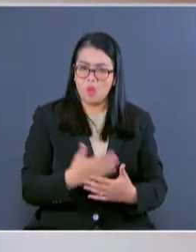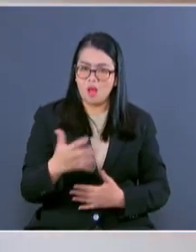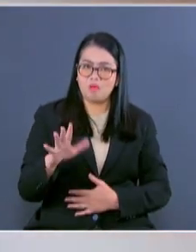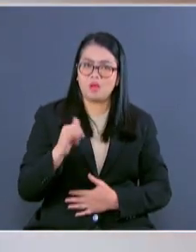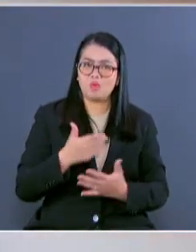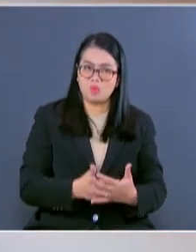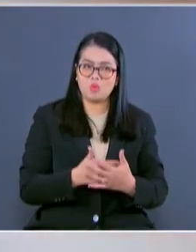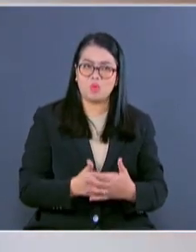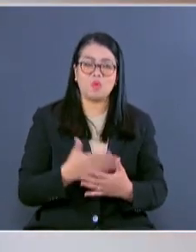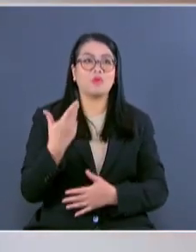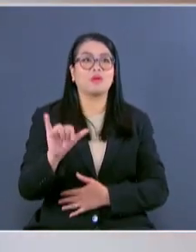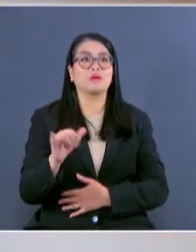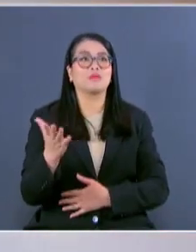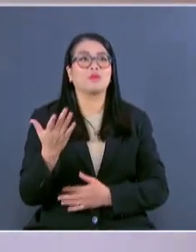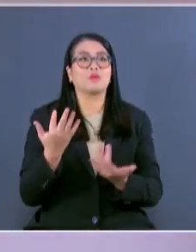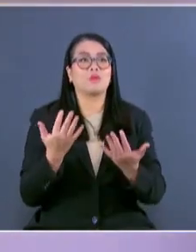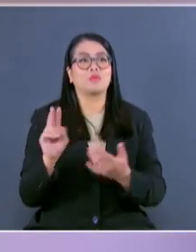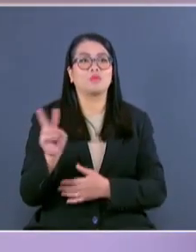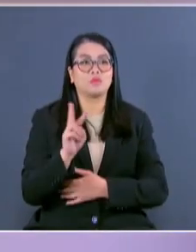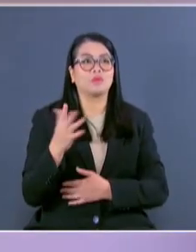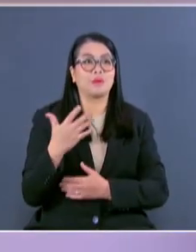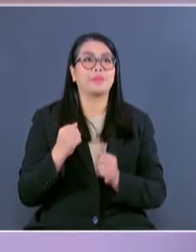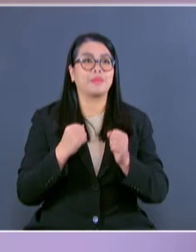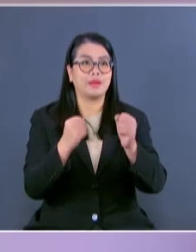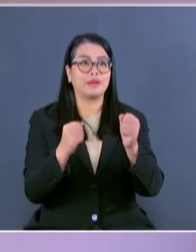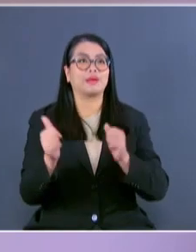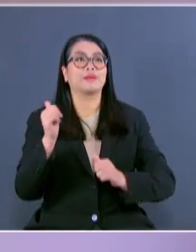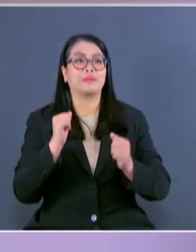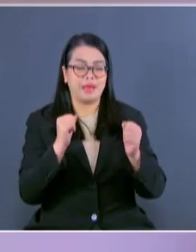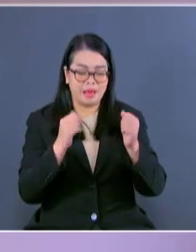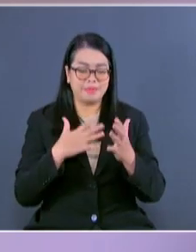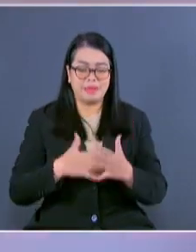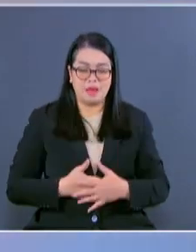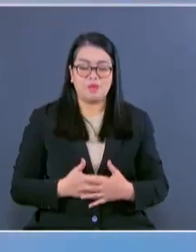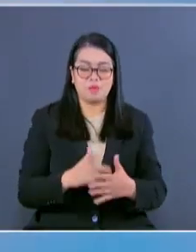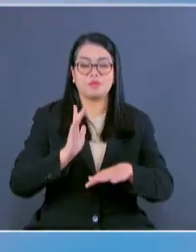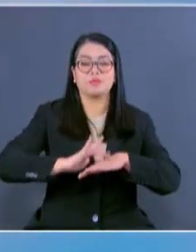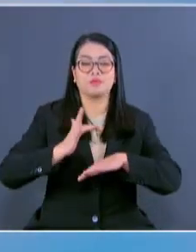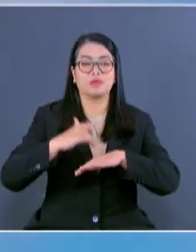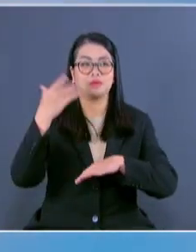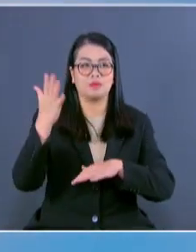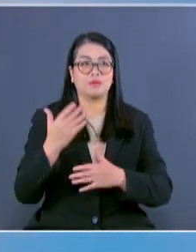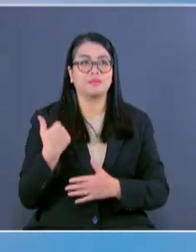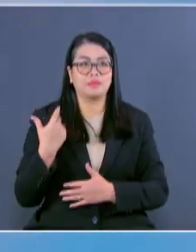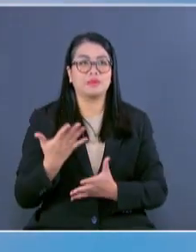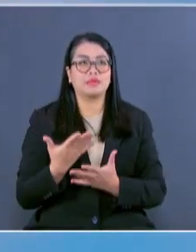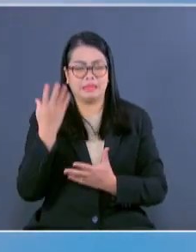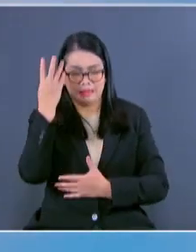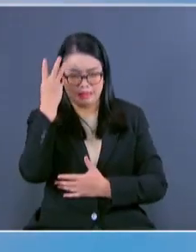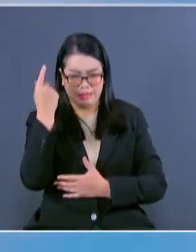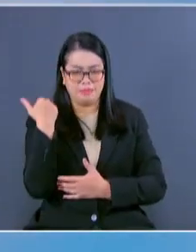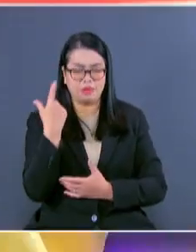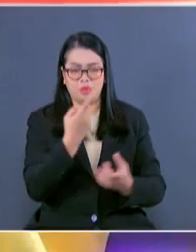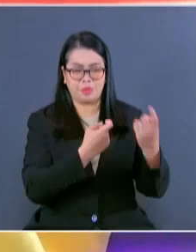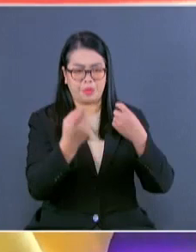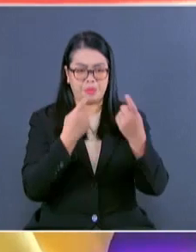ว่าเมื่อไรจะมีข่าวดีซึ่งทั้งคู่ก็บอกนะคะว่าตอนนี้ก็พยายามกันอยู่ตั้งใจจะปล่อยให้เป็นไปตามธรรมชาติมีช่วงนึงที่ค่อนข้างเครียดเพราะว่า